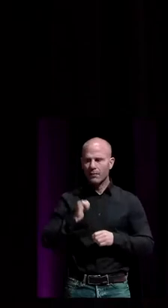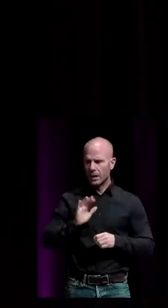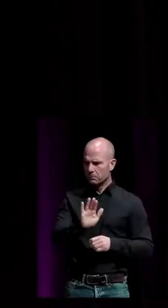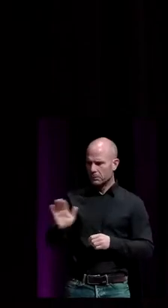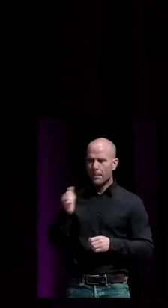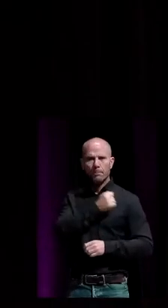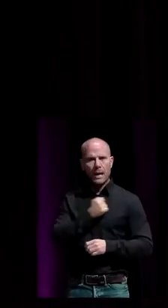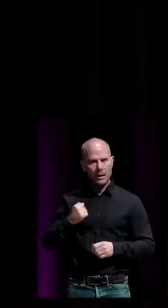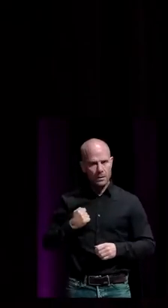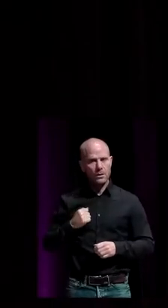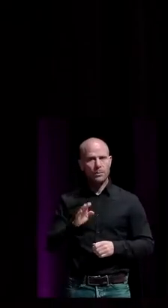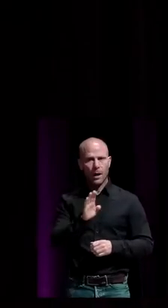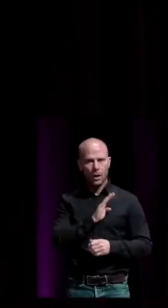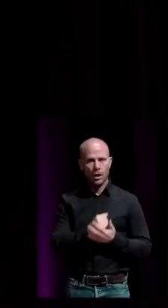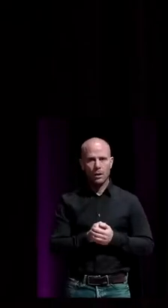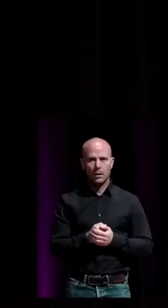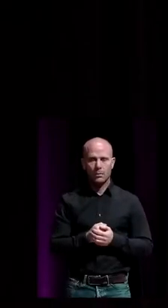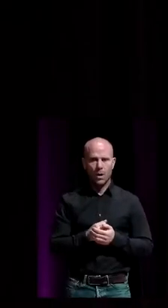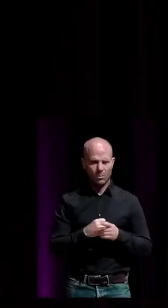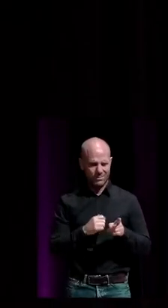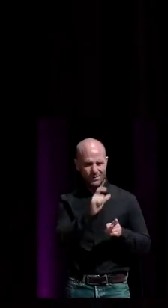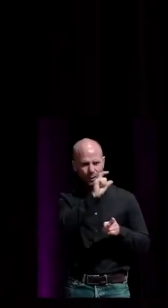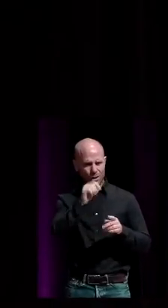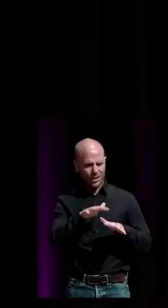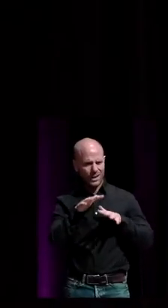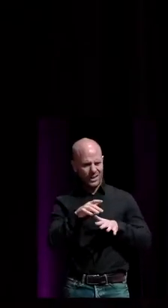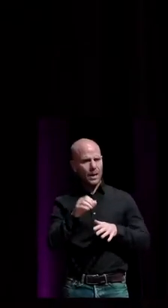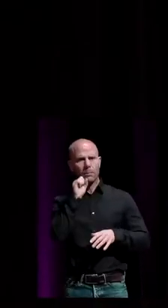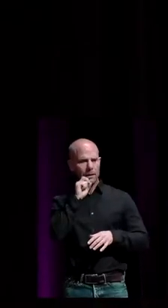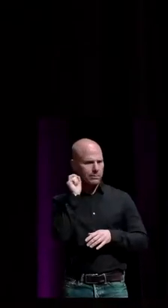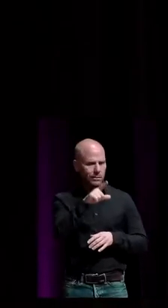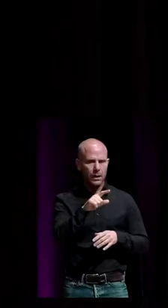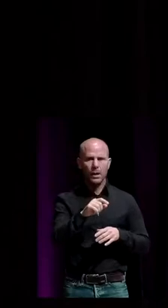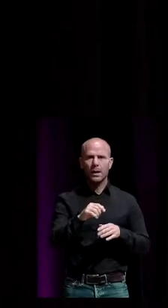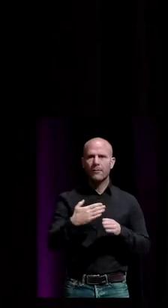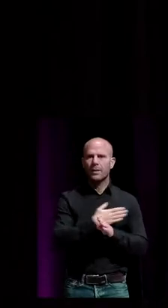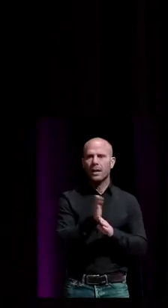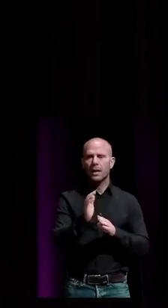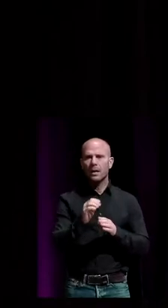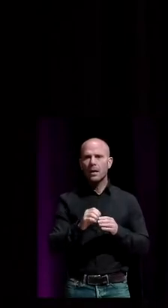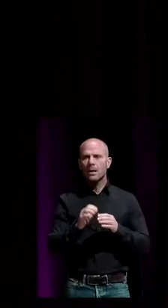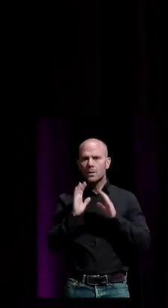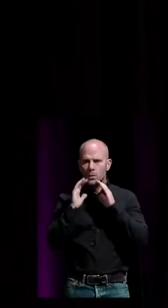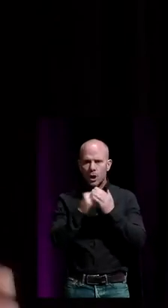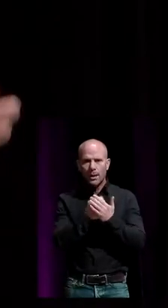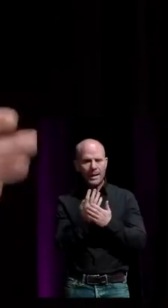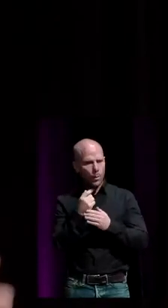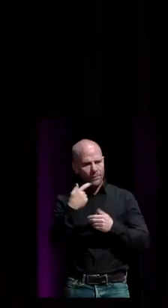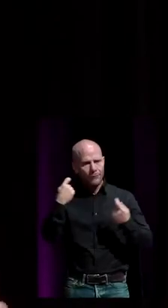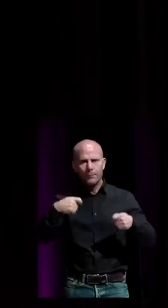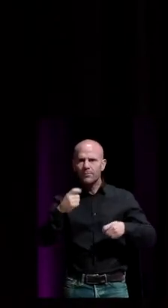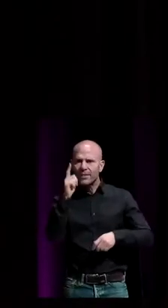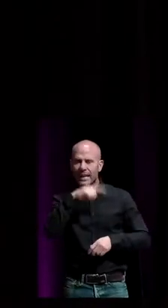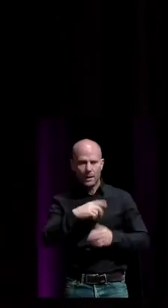makt som man har. Att man mejlar företag, att man reagerar via sociala medier och så vidare när man tycker att någonting är fel. För då får de en ännu större